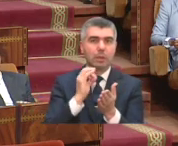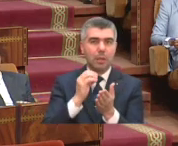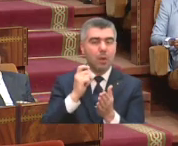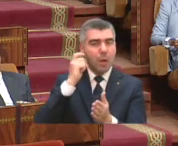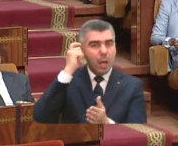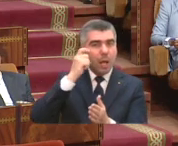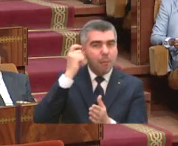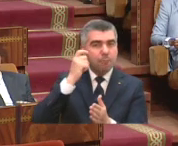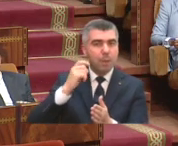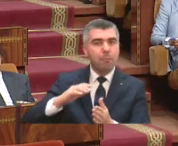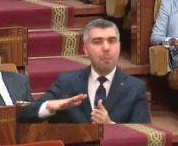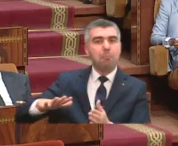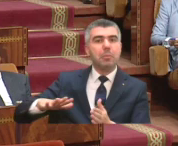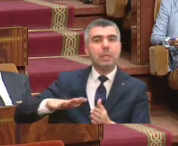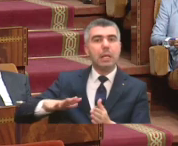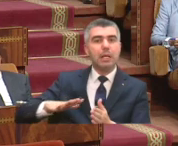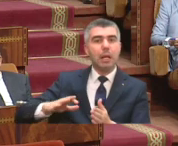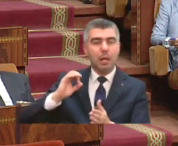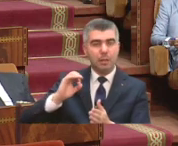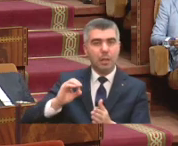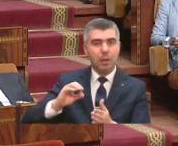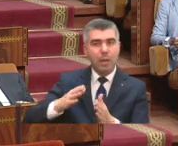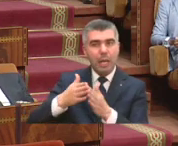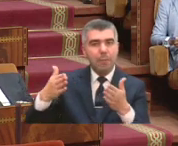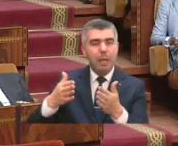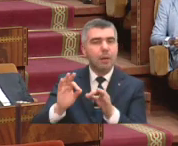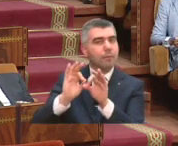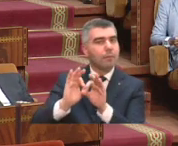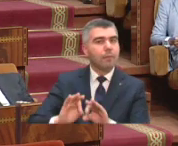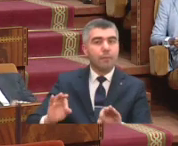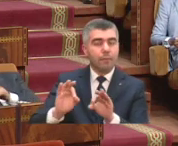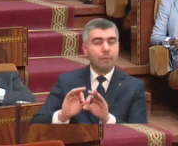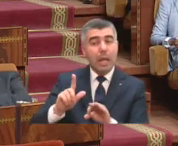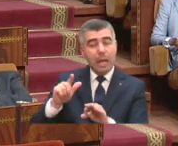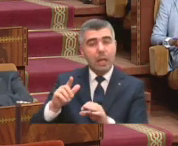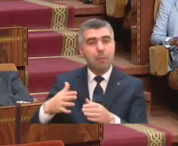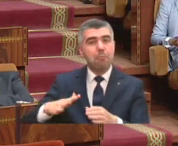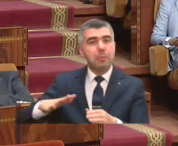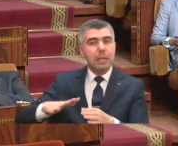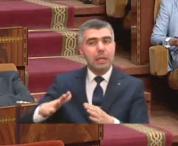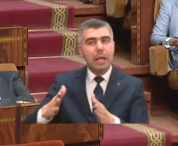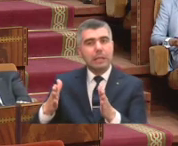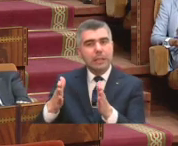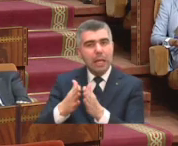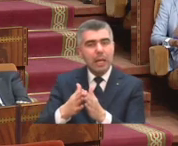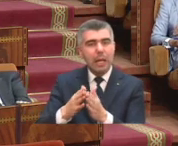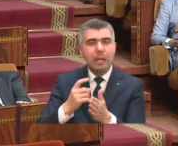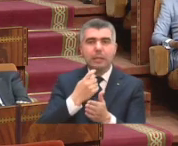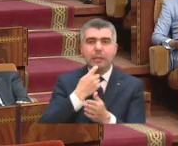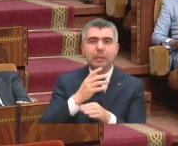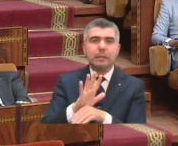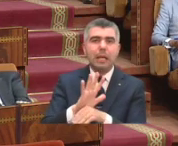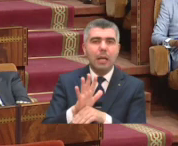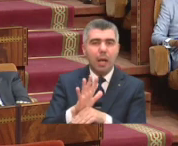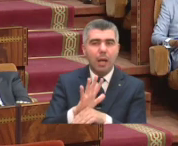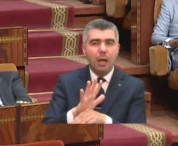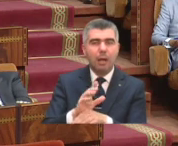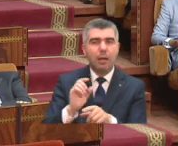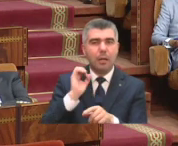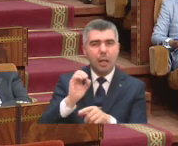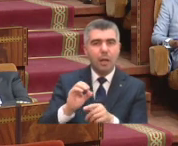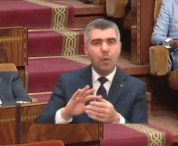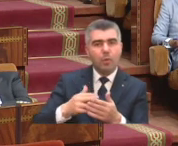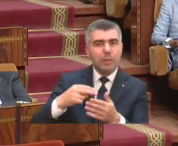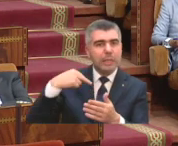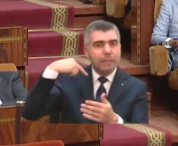في المدن المتوسطه، ما تركزوش غير في المدن الكبيره، فكاين مدن متوسطه كتازا بولمان تاونات، هذه المدن اللي